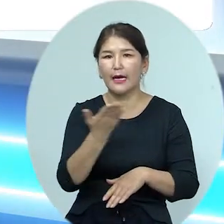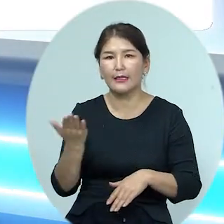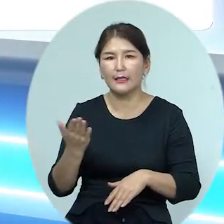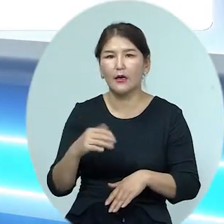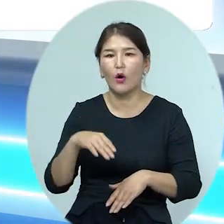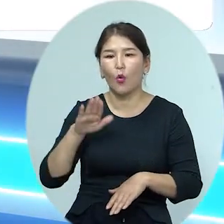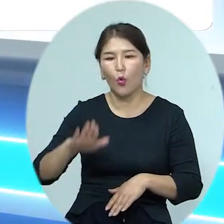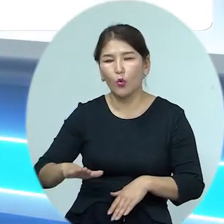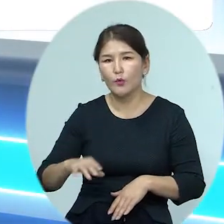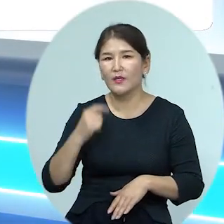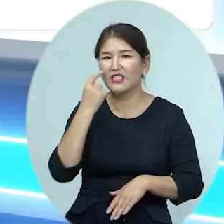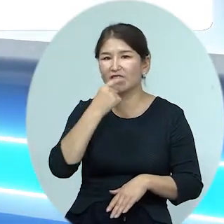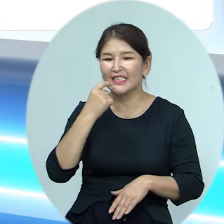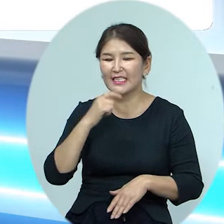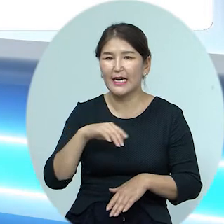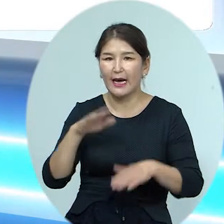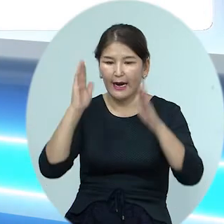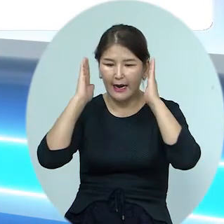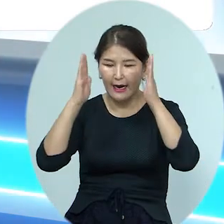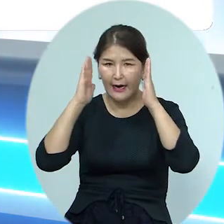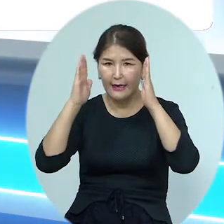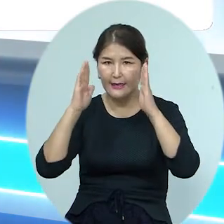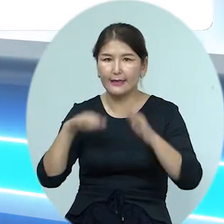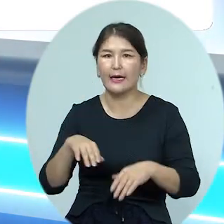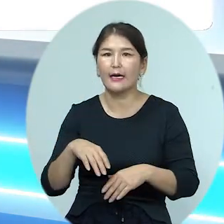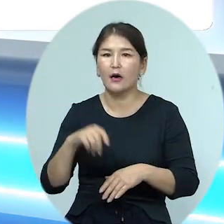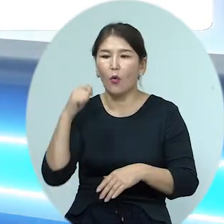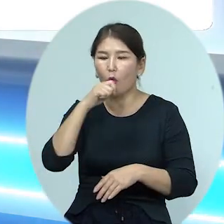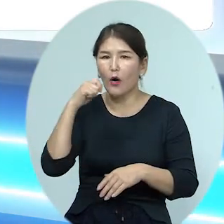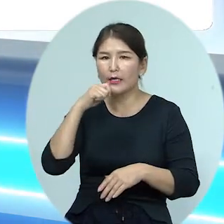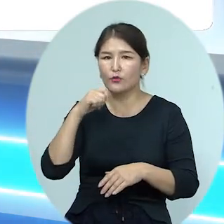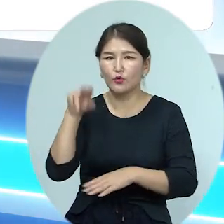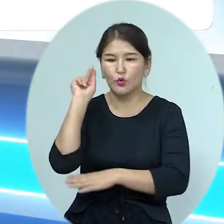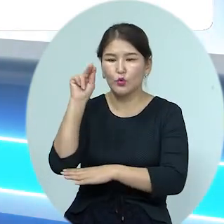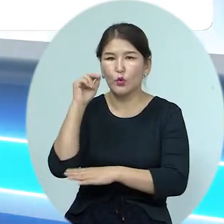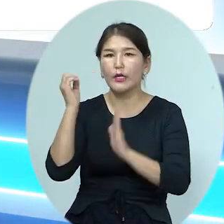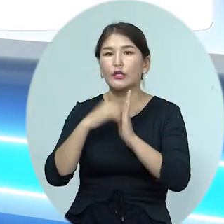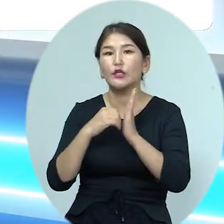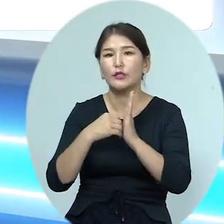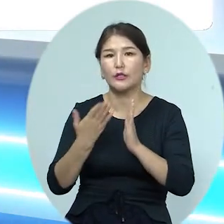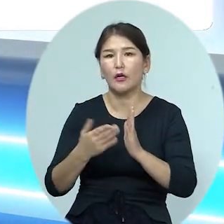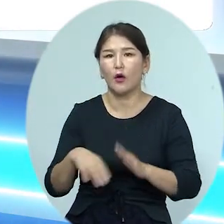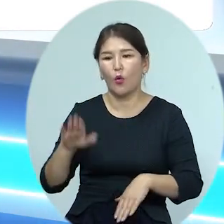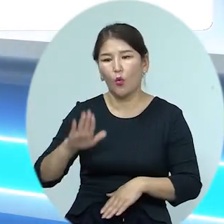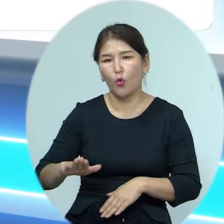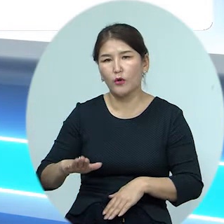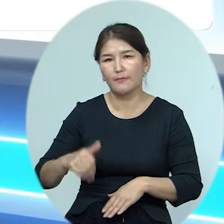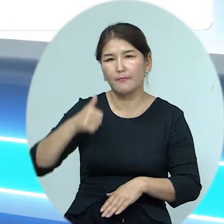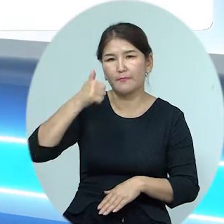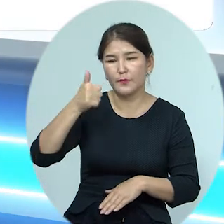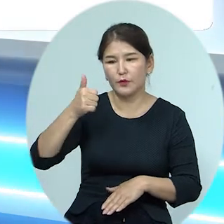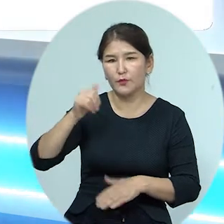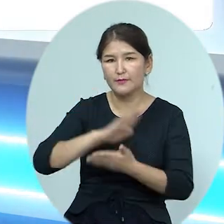хүүхдийнхаа шүдийг заавал хянаж угааж өгч байх хэрэгтэй. Яагаад гэвэл хүүхэд гаргацтай зөв